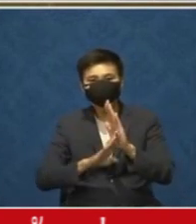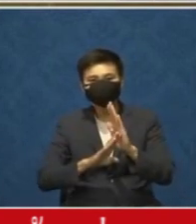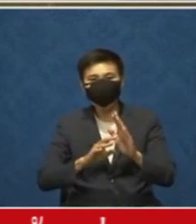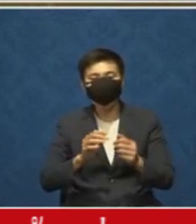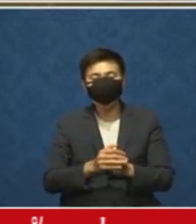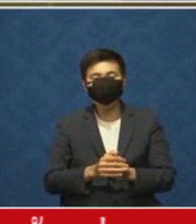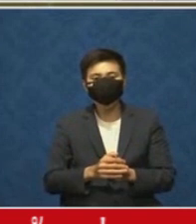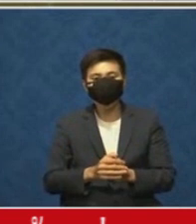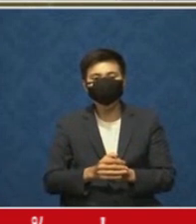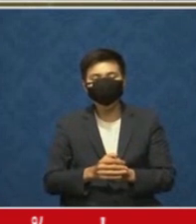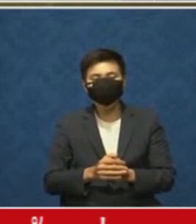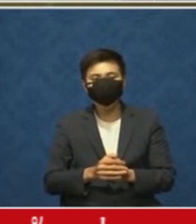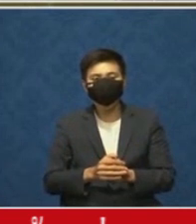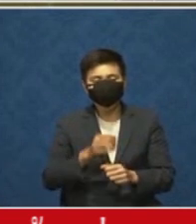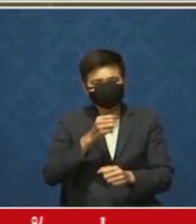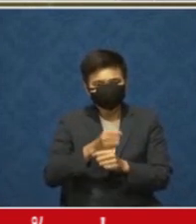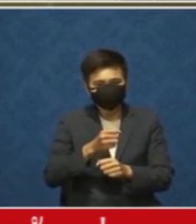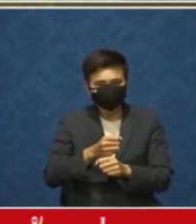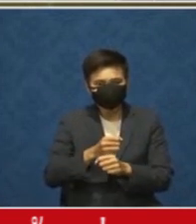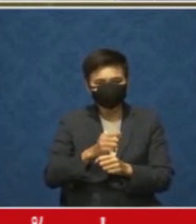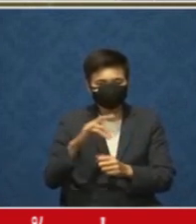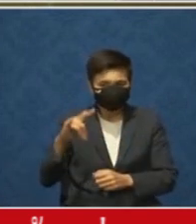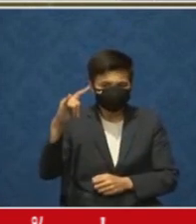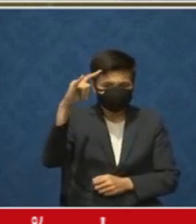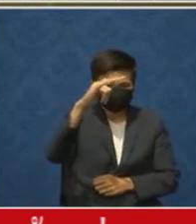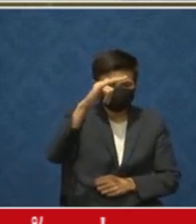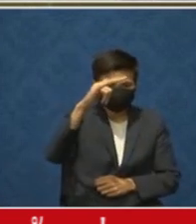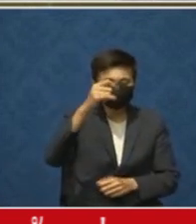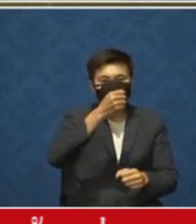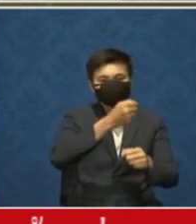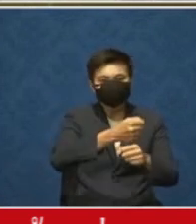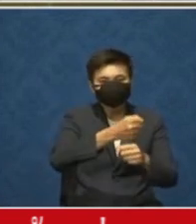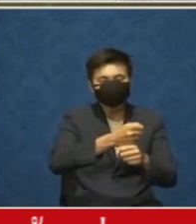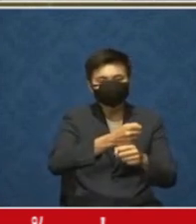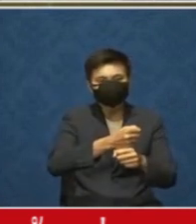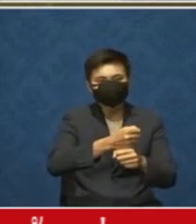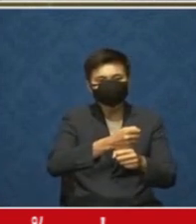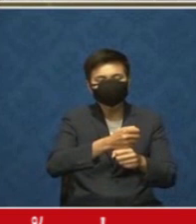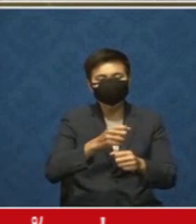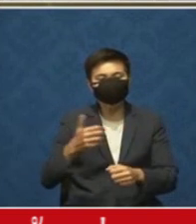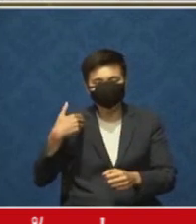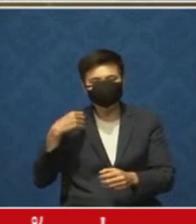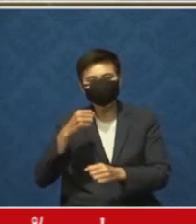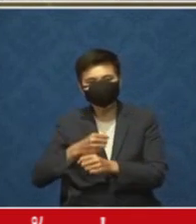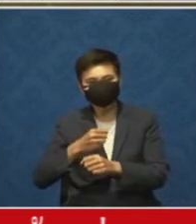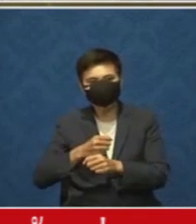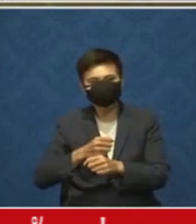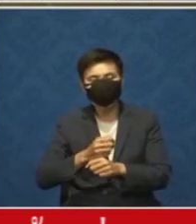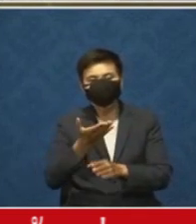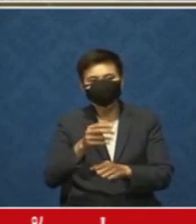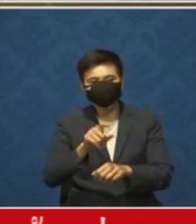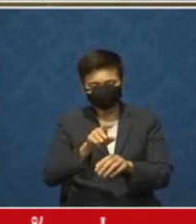รณ์ที่ติดตั้งสำหรับปฏิบัติภารกิจและติดตั้งระบบอาวุธครับท่านประธานอันนี้คือคำข